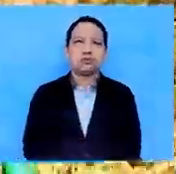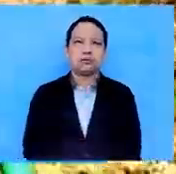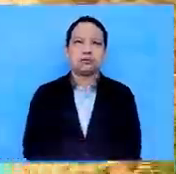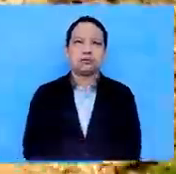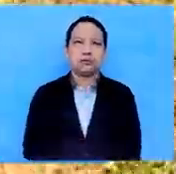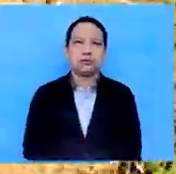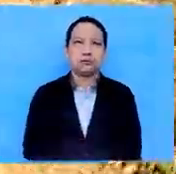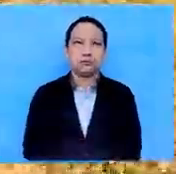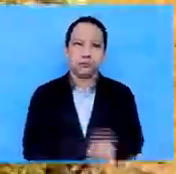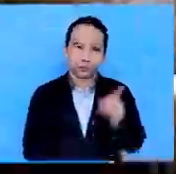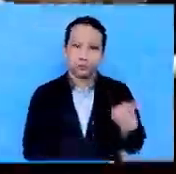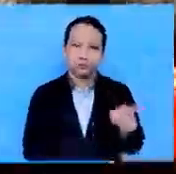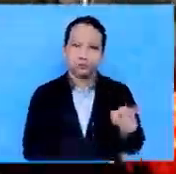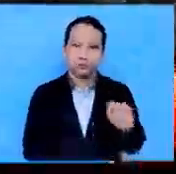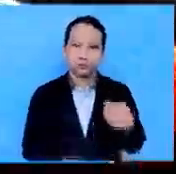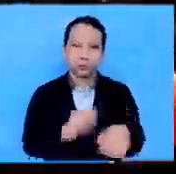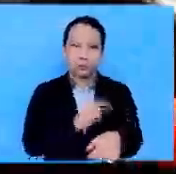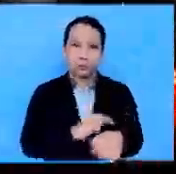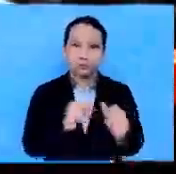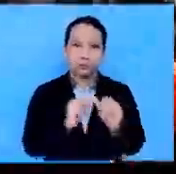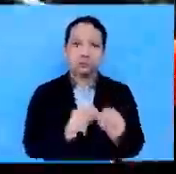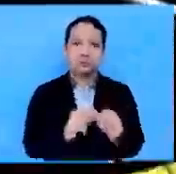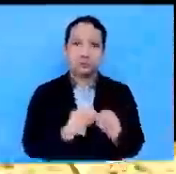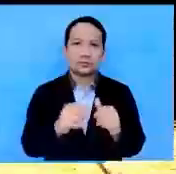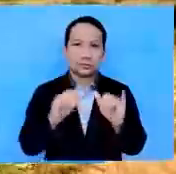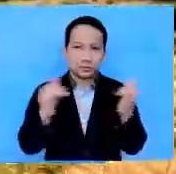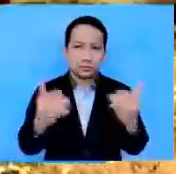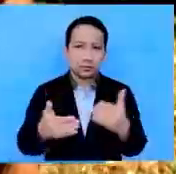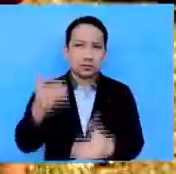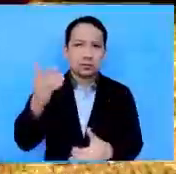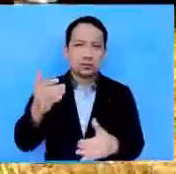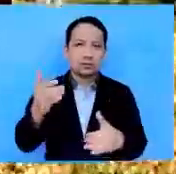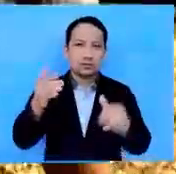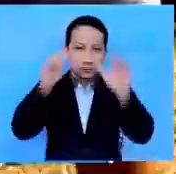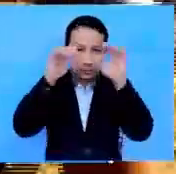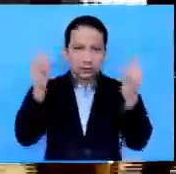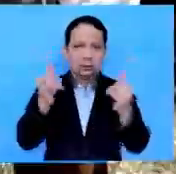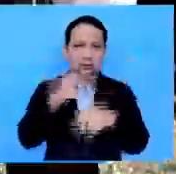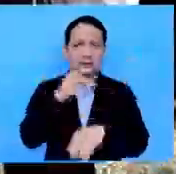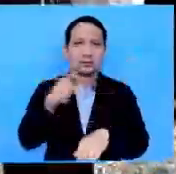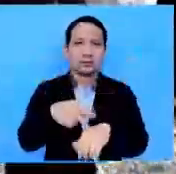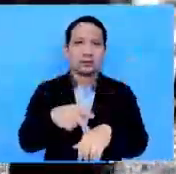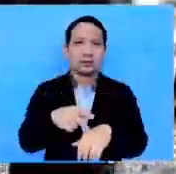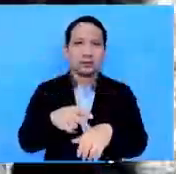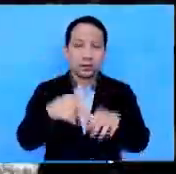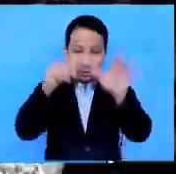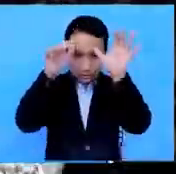yan ang katangiang taglay ng tinaguriang pambansang hayop ng Pilipinas ang